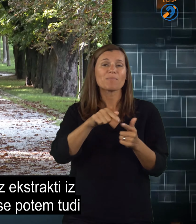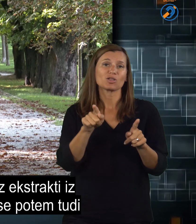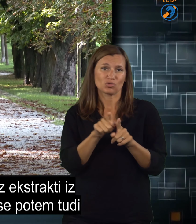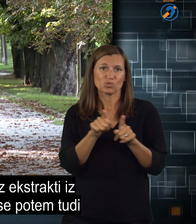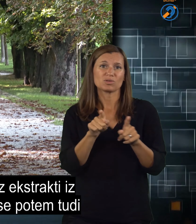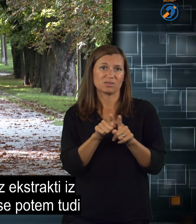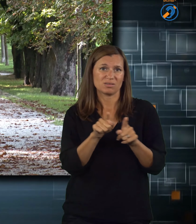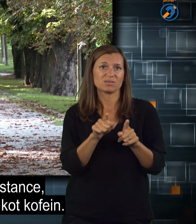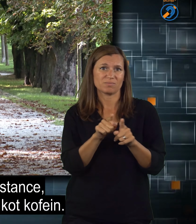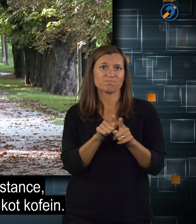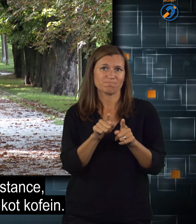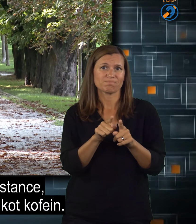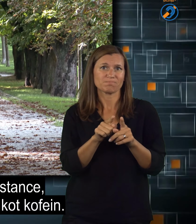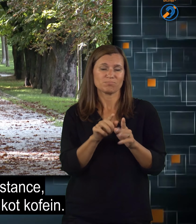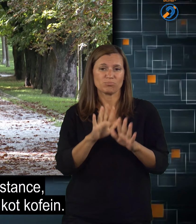seveda tudi